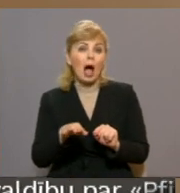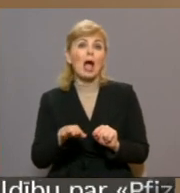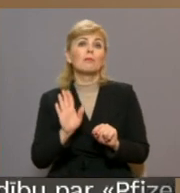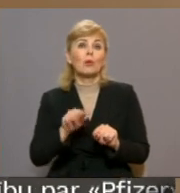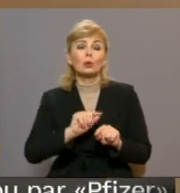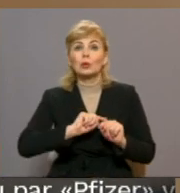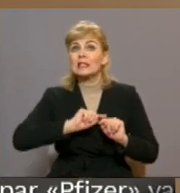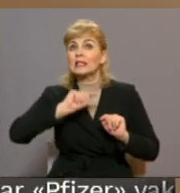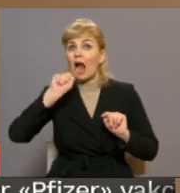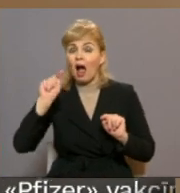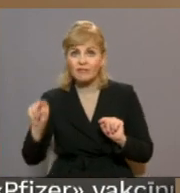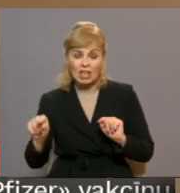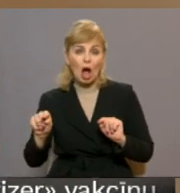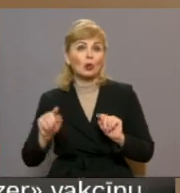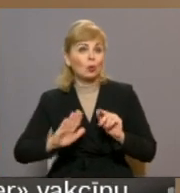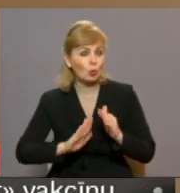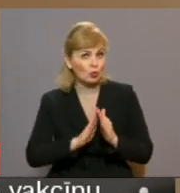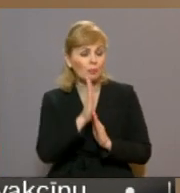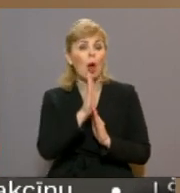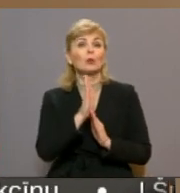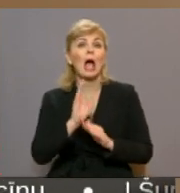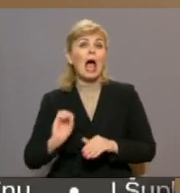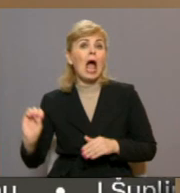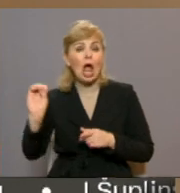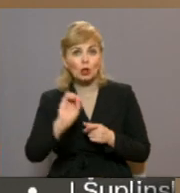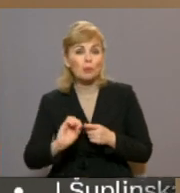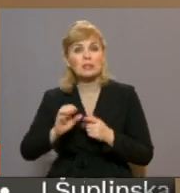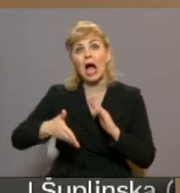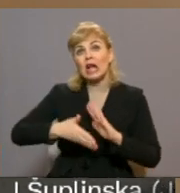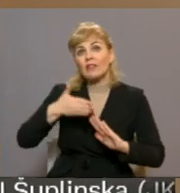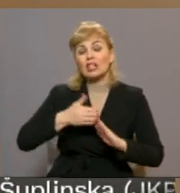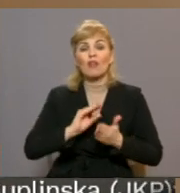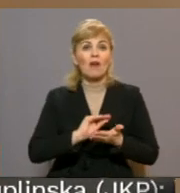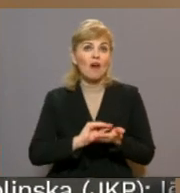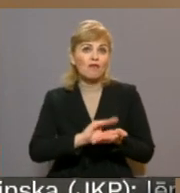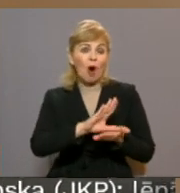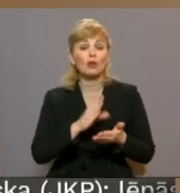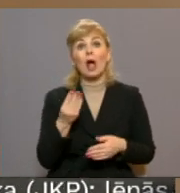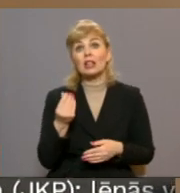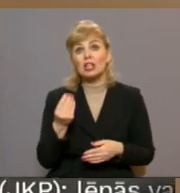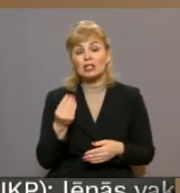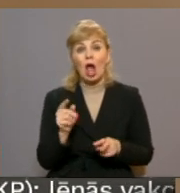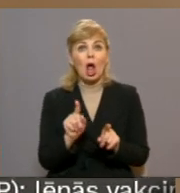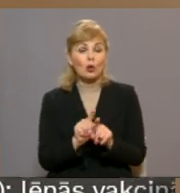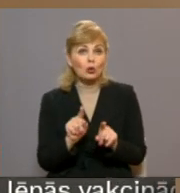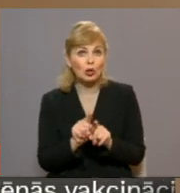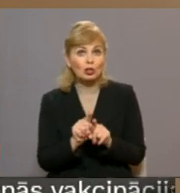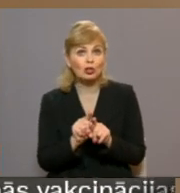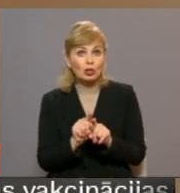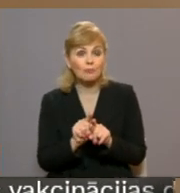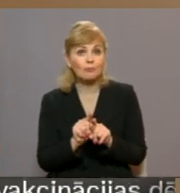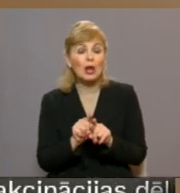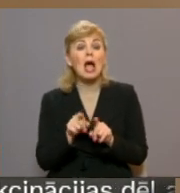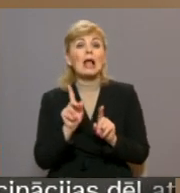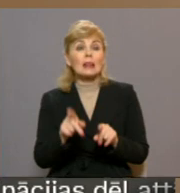izrāvienu, izmantojot arī Eiropas atvesaļošanās fonda līdzekļus un lai šie